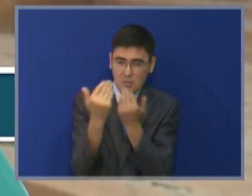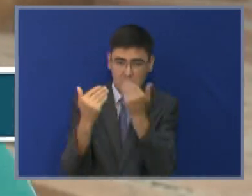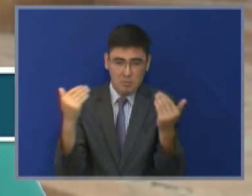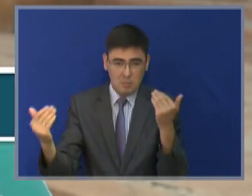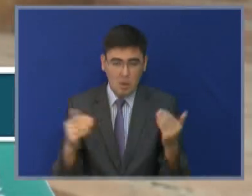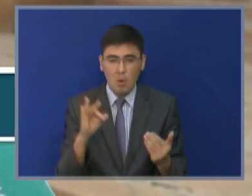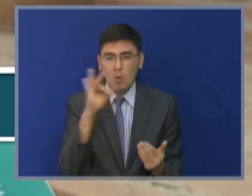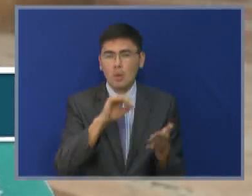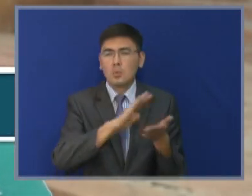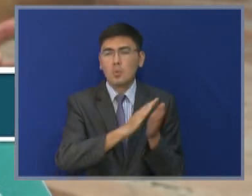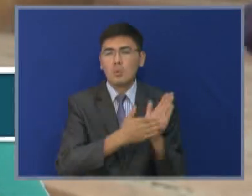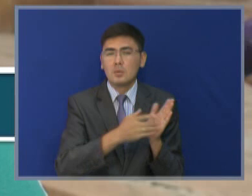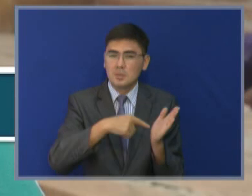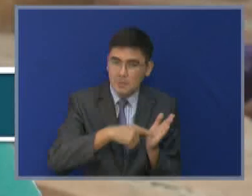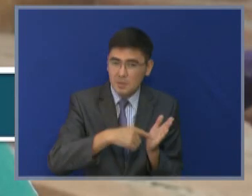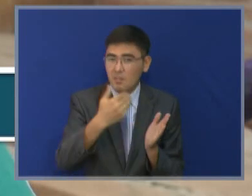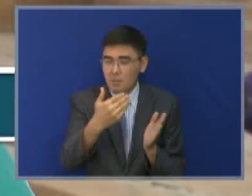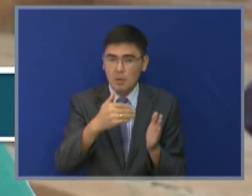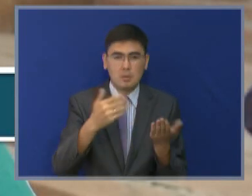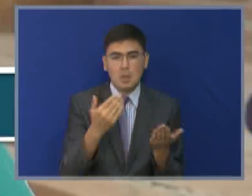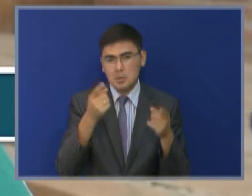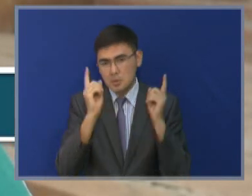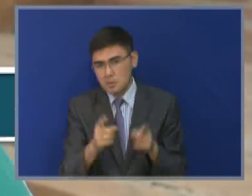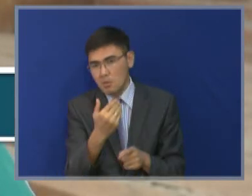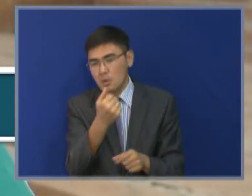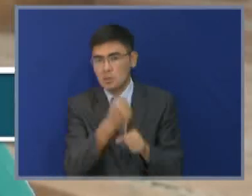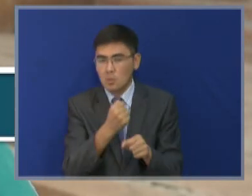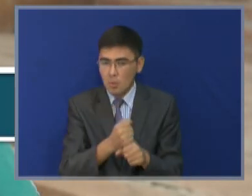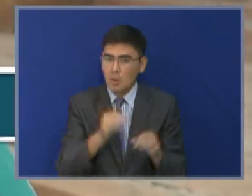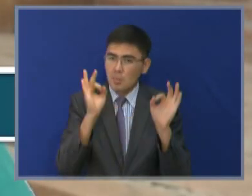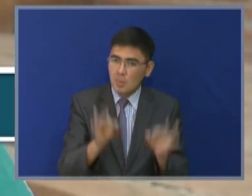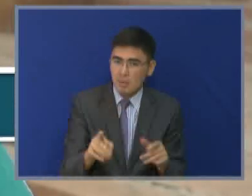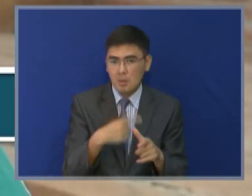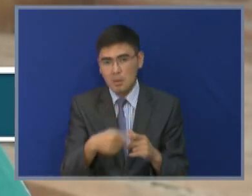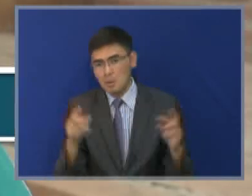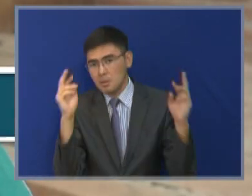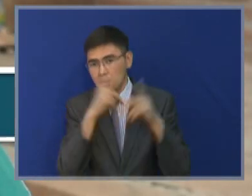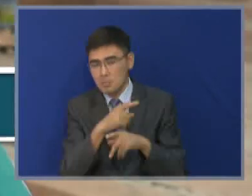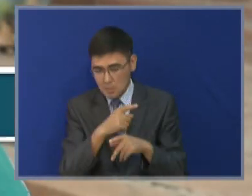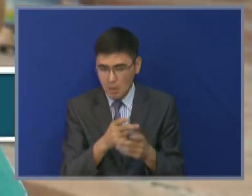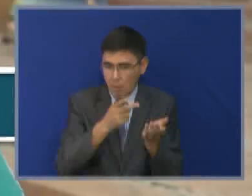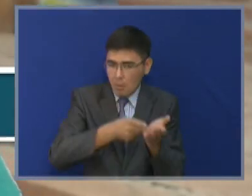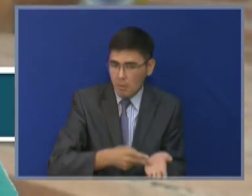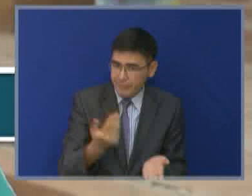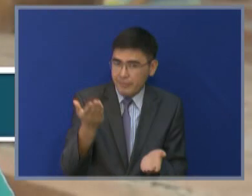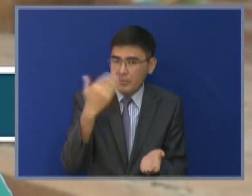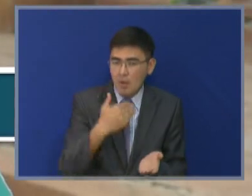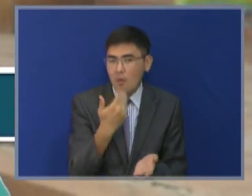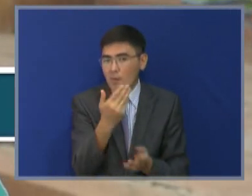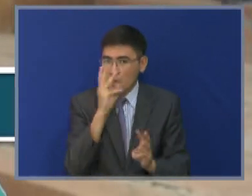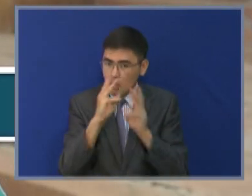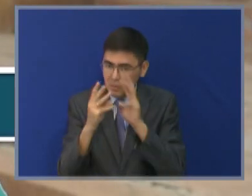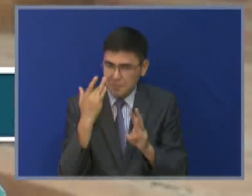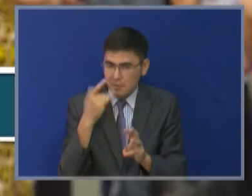азаматтық құқықтық жауапкершілік келісім шарт бойынша кім қалай жұмыс жасағанын анықтаймыз. Барлығын нақтылайық. Сіздер жәрдемақы барлық